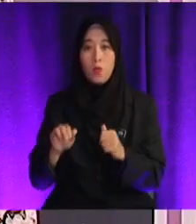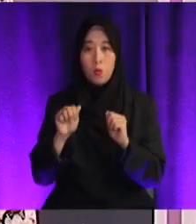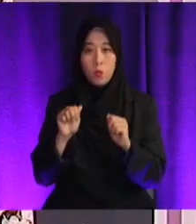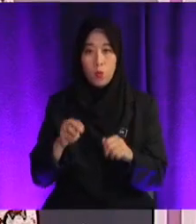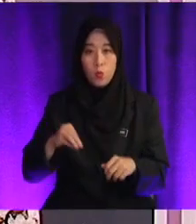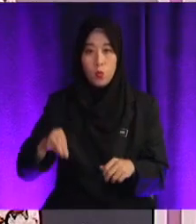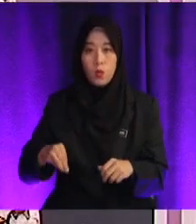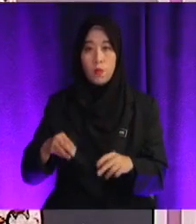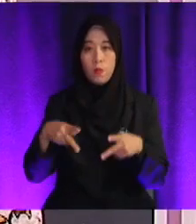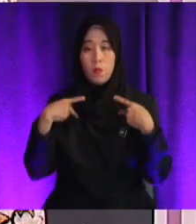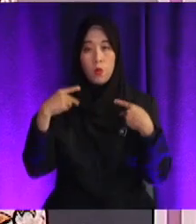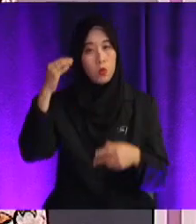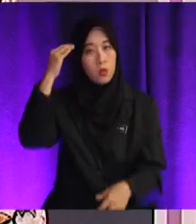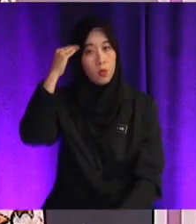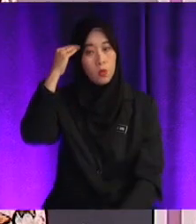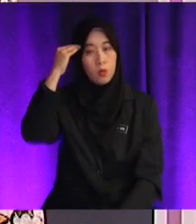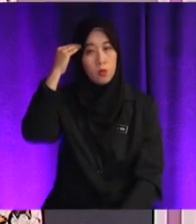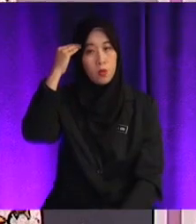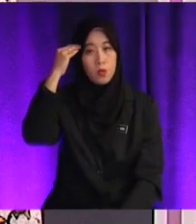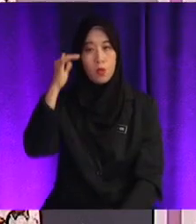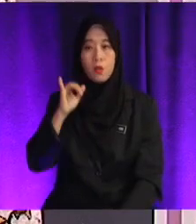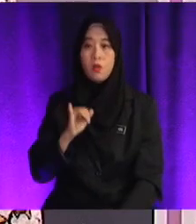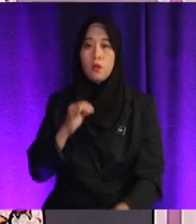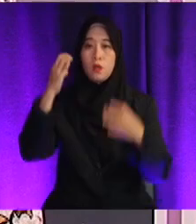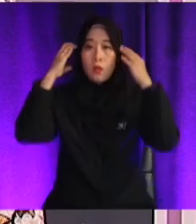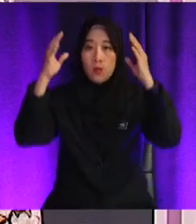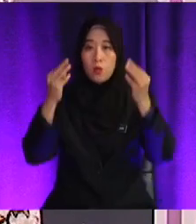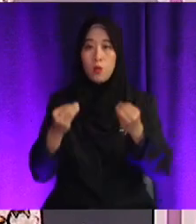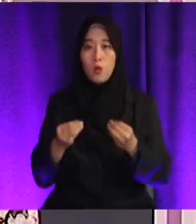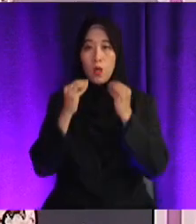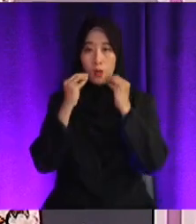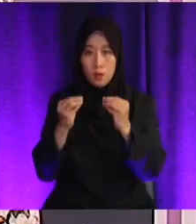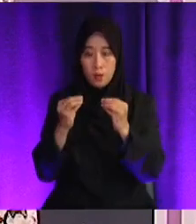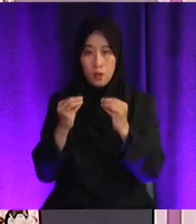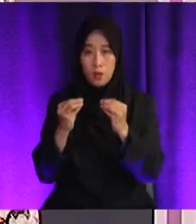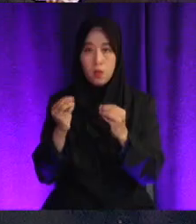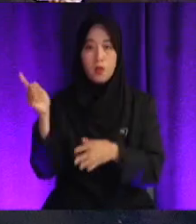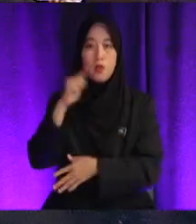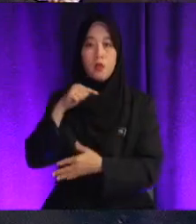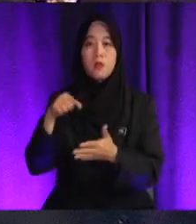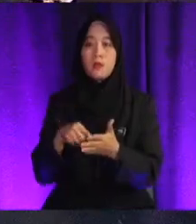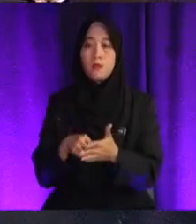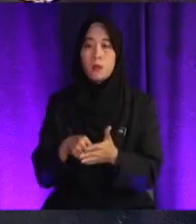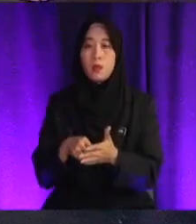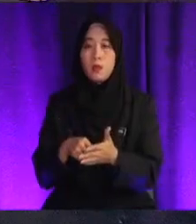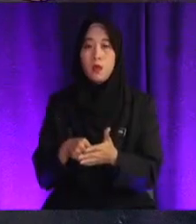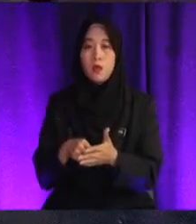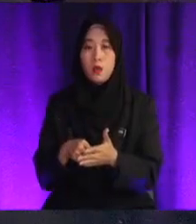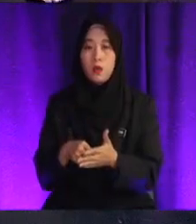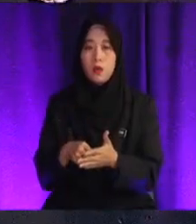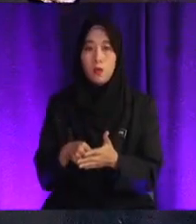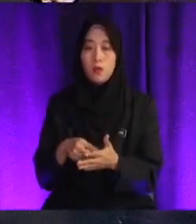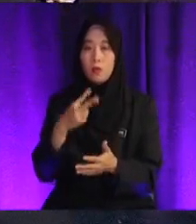laras suhu hari inilah saya nak tekankan tentang laras suhu dan juga fuse. Baik, cikgu. Hui, itu dia cuci mata kita,